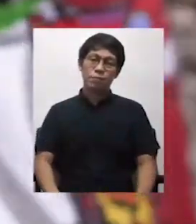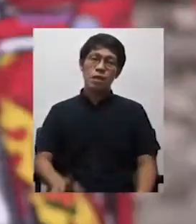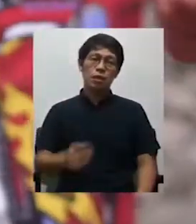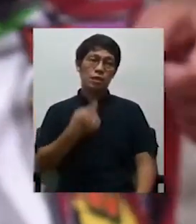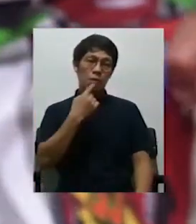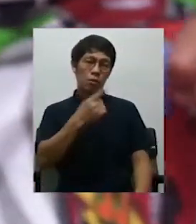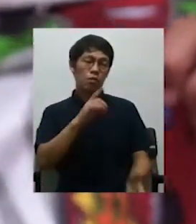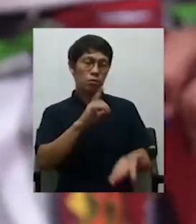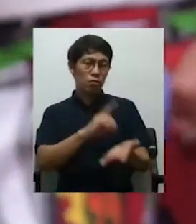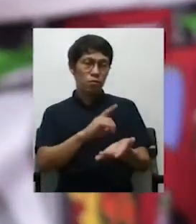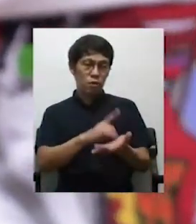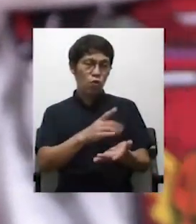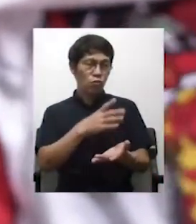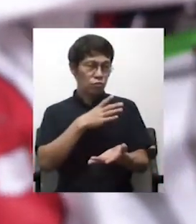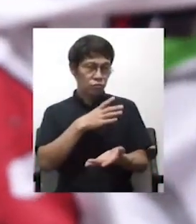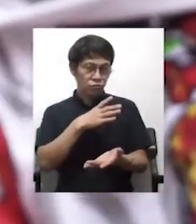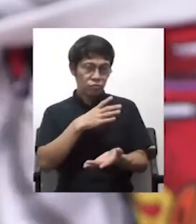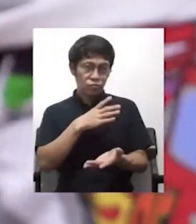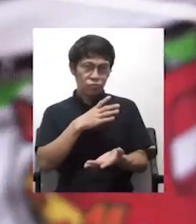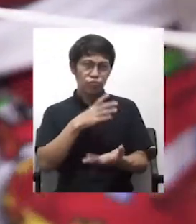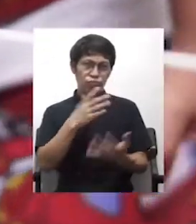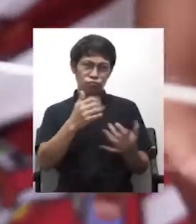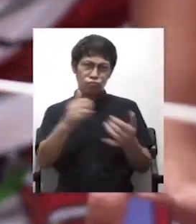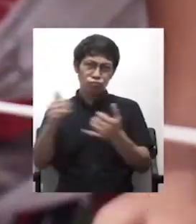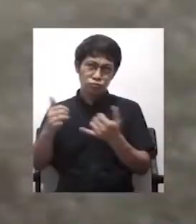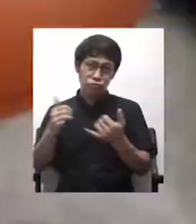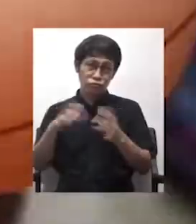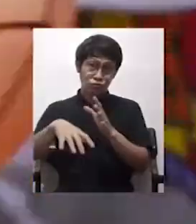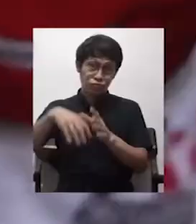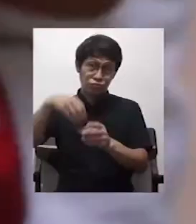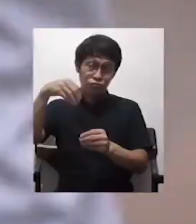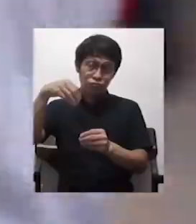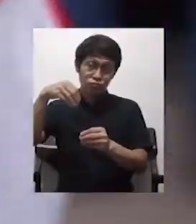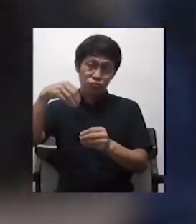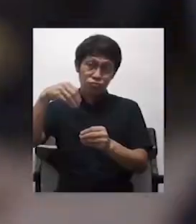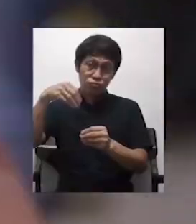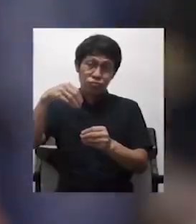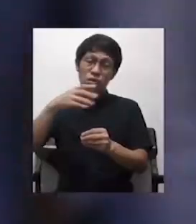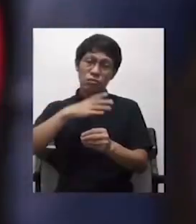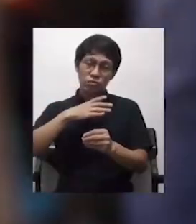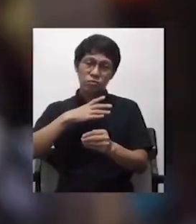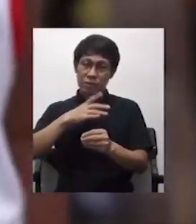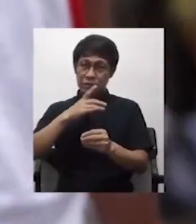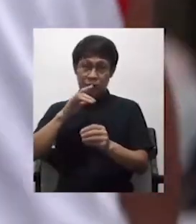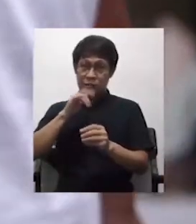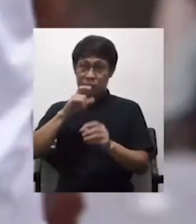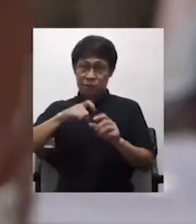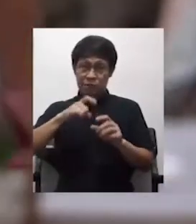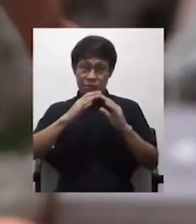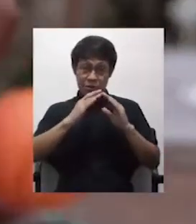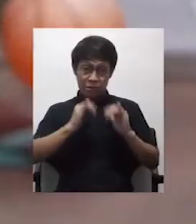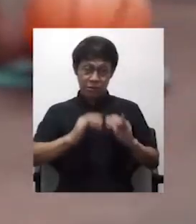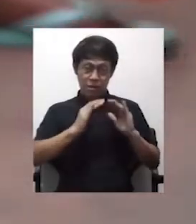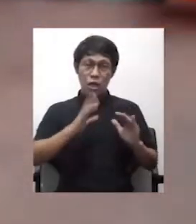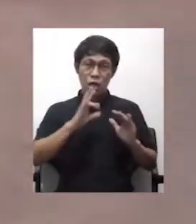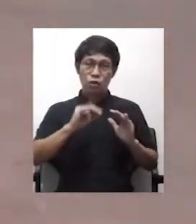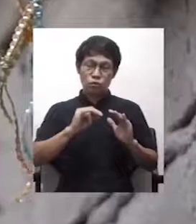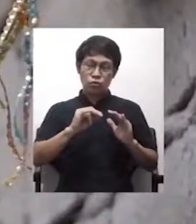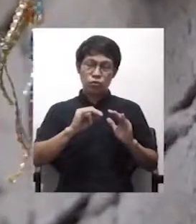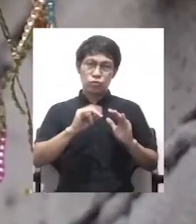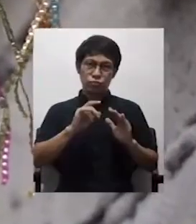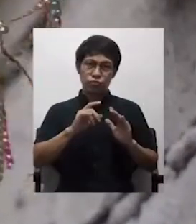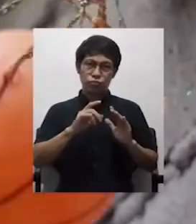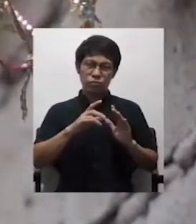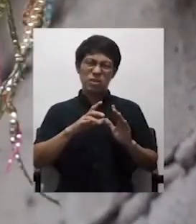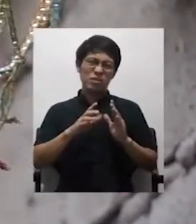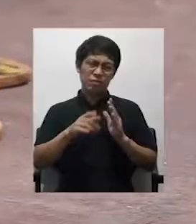na maglaro-laro siya. Hindi naman daw kailangan na pagbawalan lahat, sabi ng doktor. Hayaan lang din daw